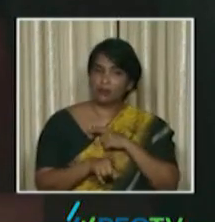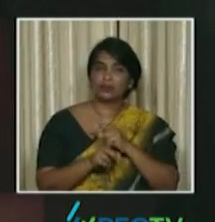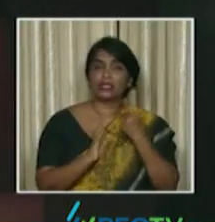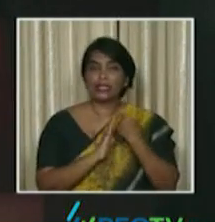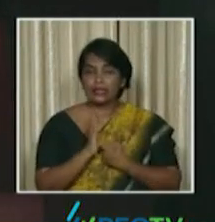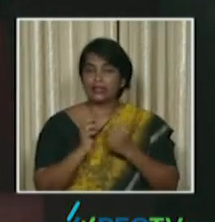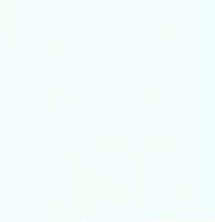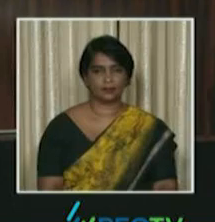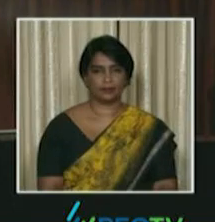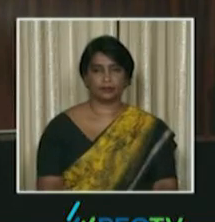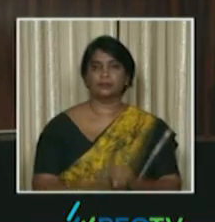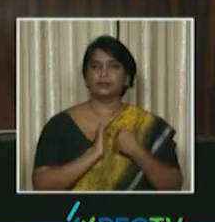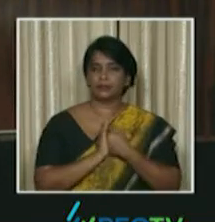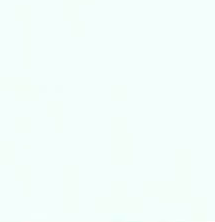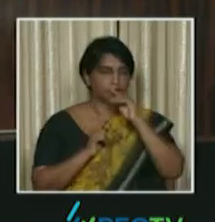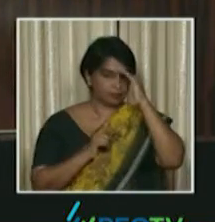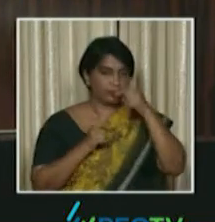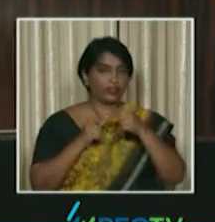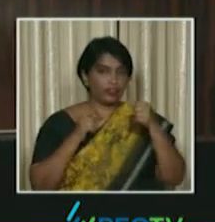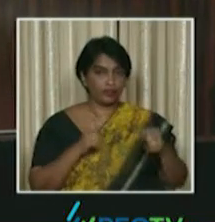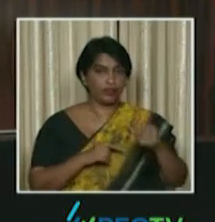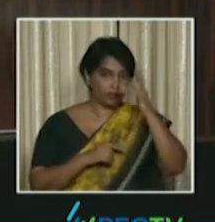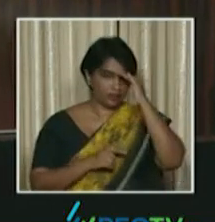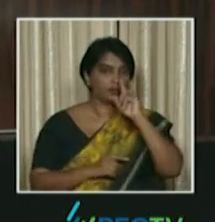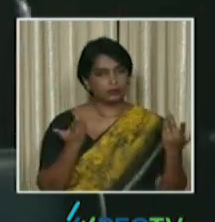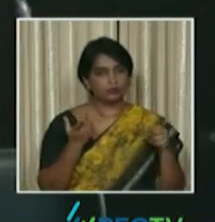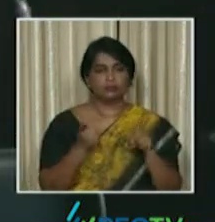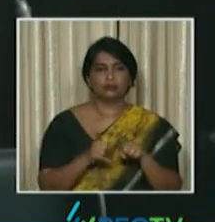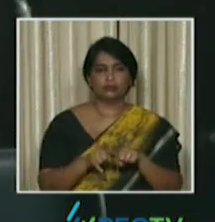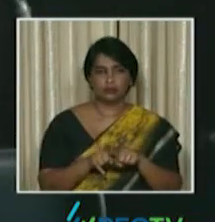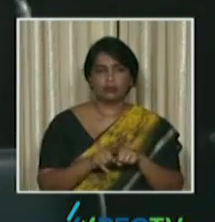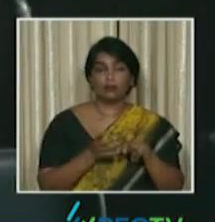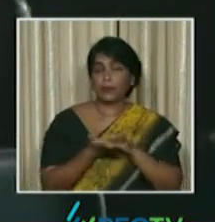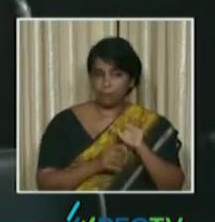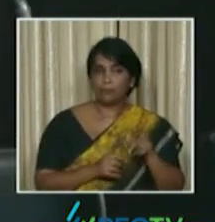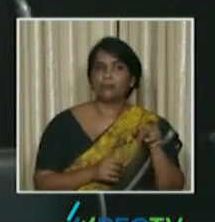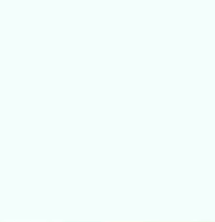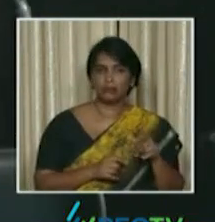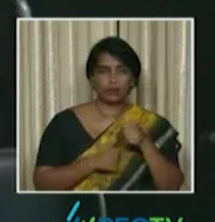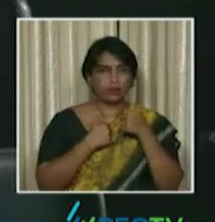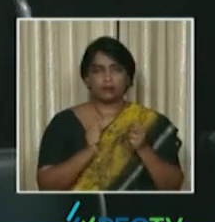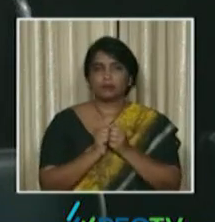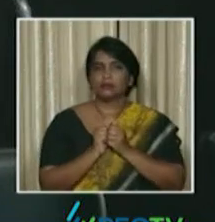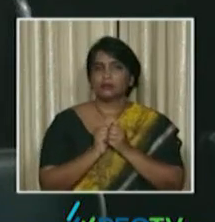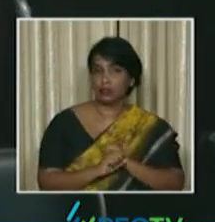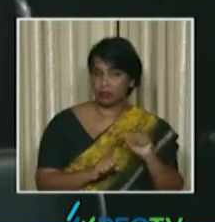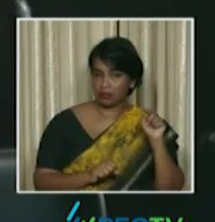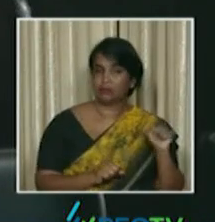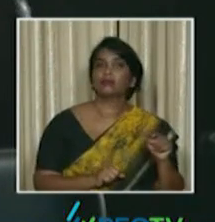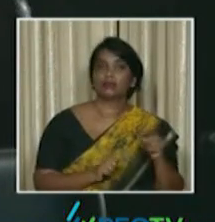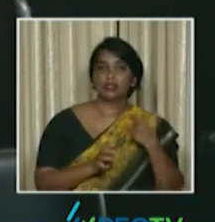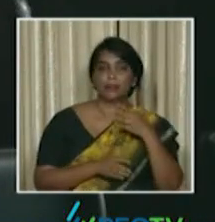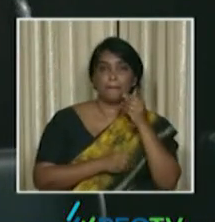නීතිමය කටයුතු ක්‍රියාත්මක කරන්නේ. විපක්ෂ නායකතුමා කිව්ව කාරණේ මම තහවුරු කරනවා. සුද්ධ පවිත්‍ර ගන්න සාධාරණ පියවරක් අරන් නැහැ.